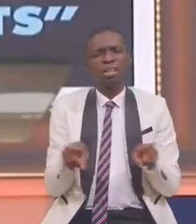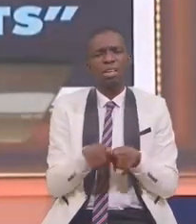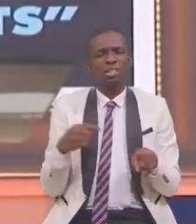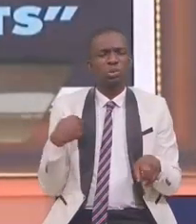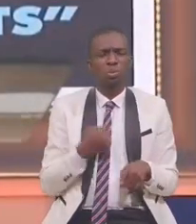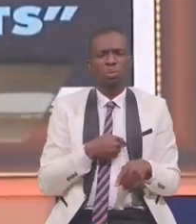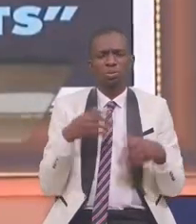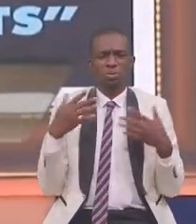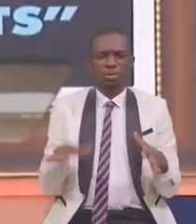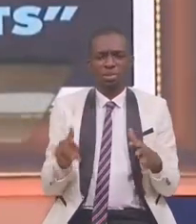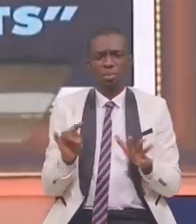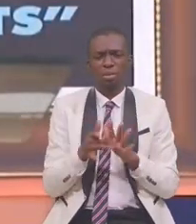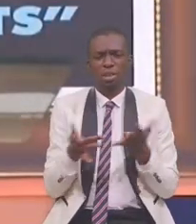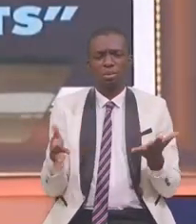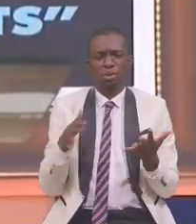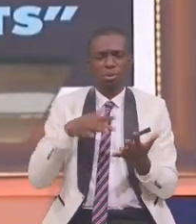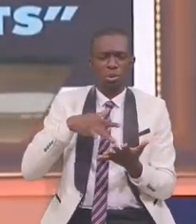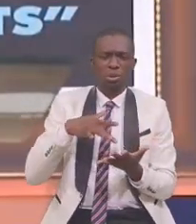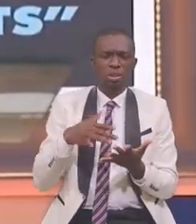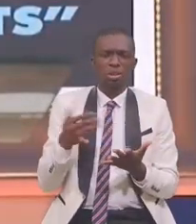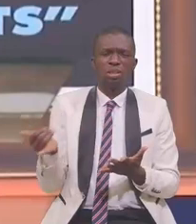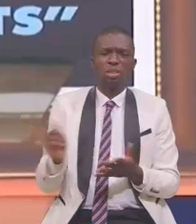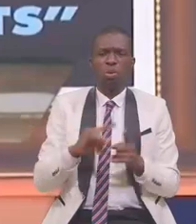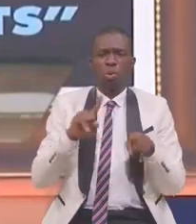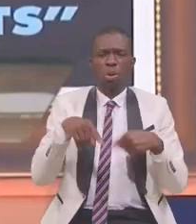allons rentrer chez nous. Alors, il sortait,